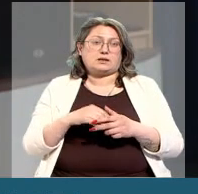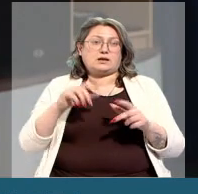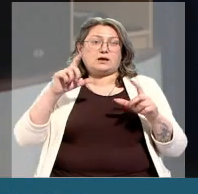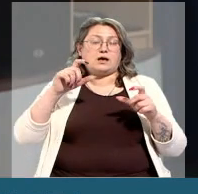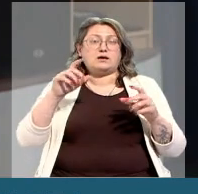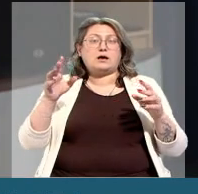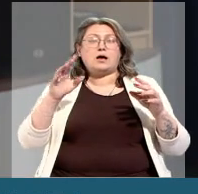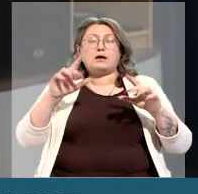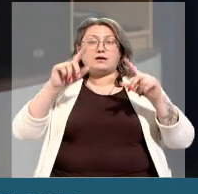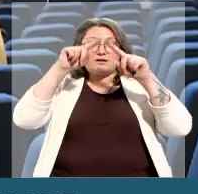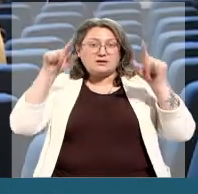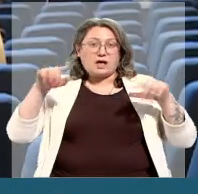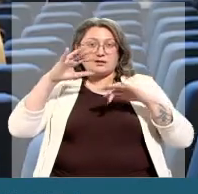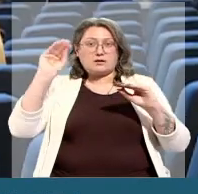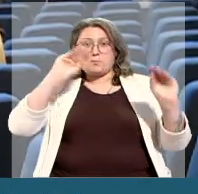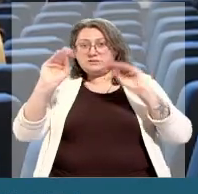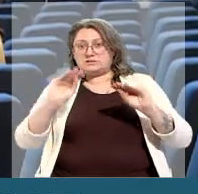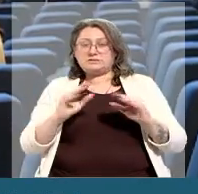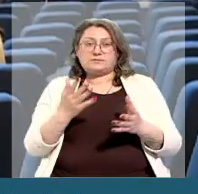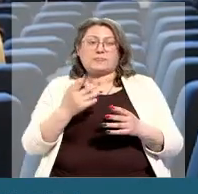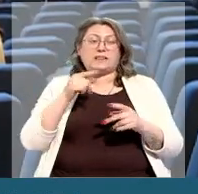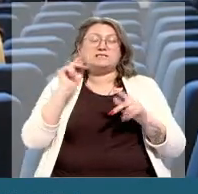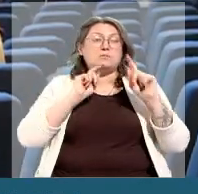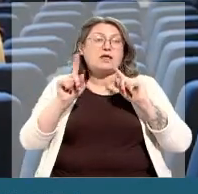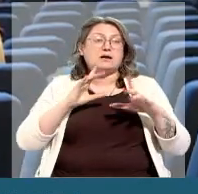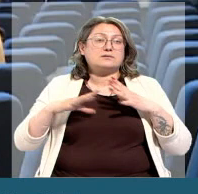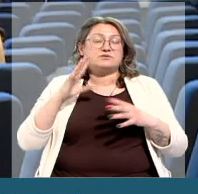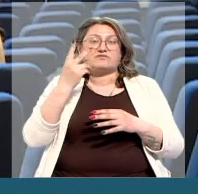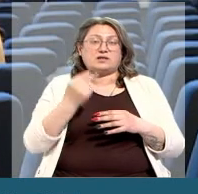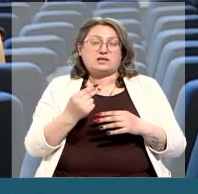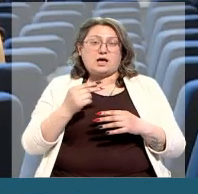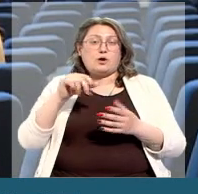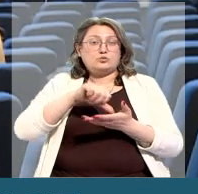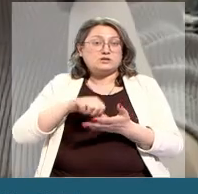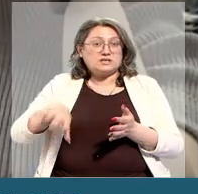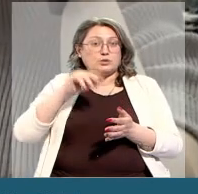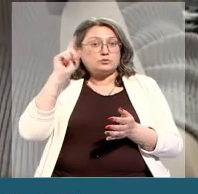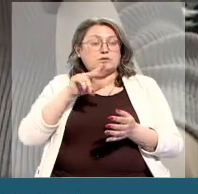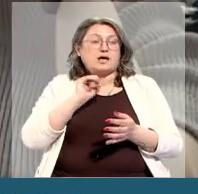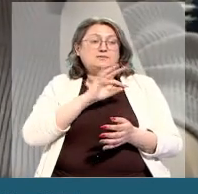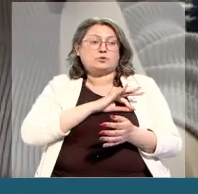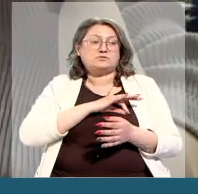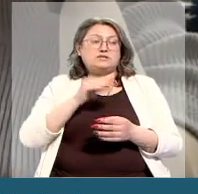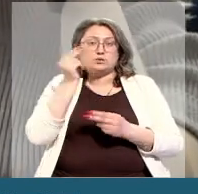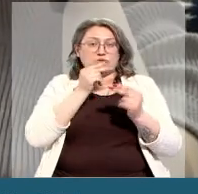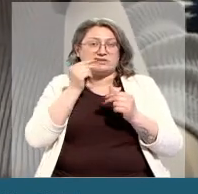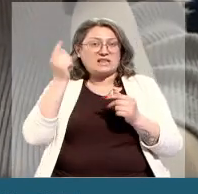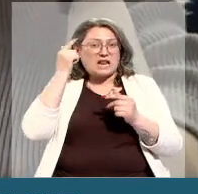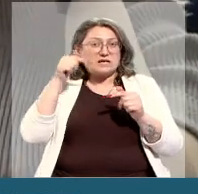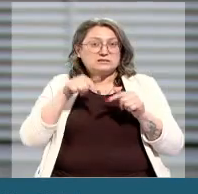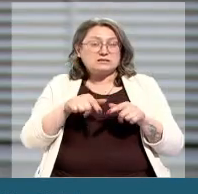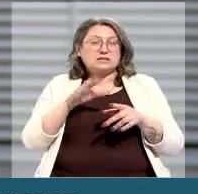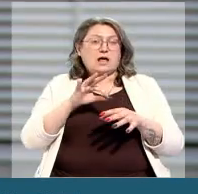кадра, композиции, вообще сторителлинга. Семинар продлится 2 дня. В ходе мероприятия участники узнают, как использовать искусственный интеллект